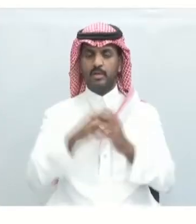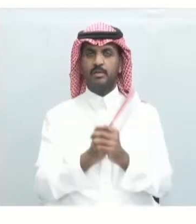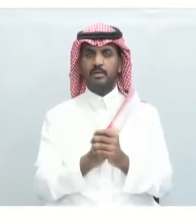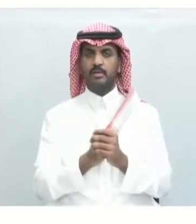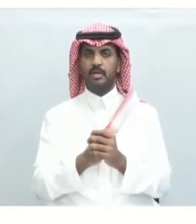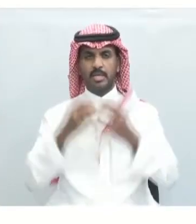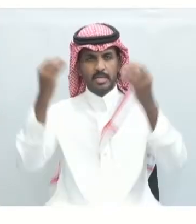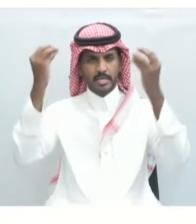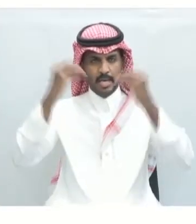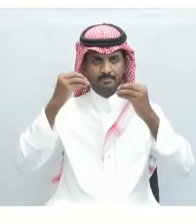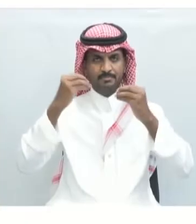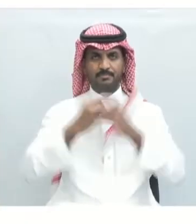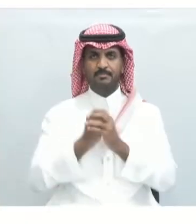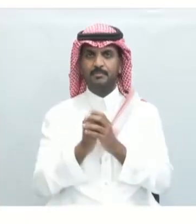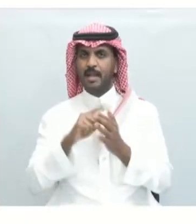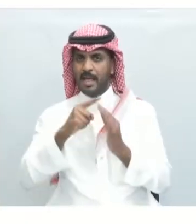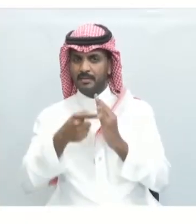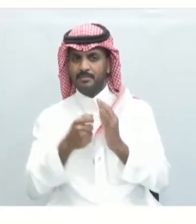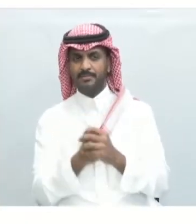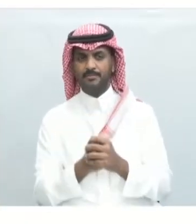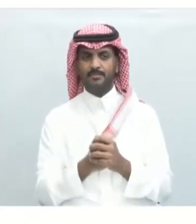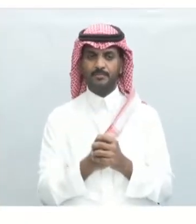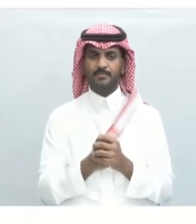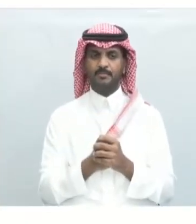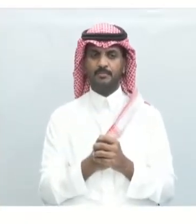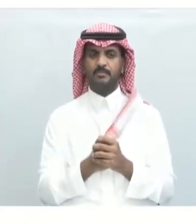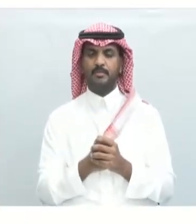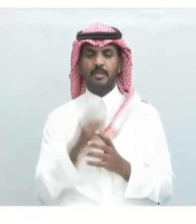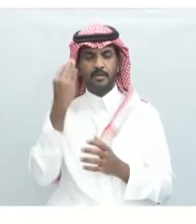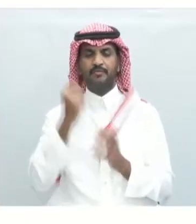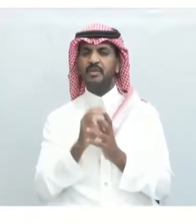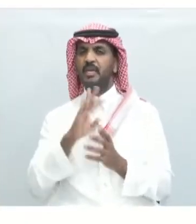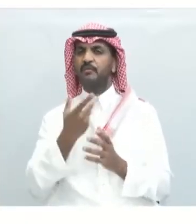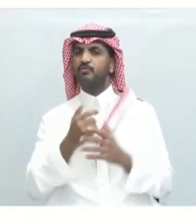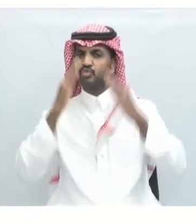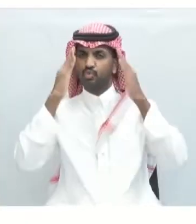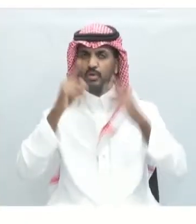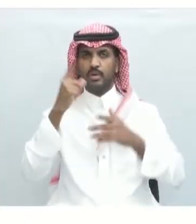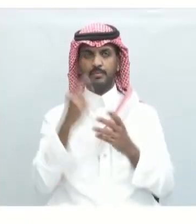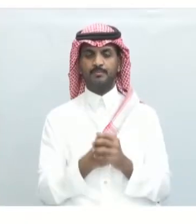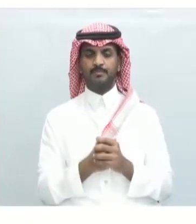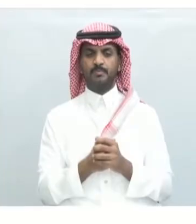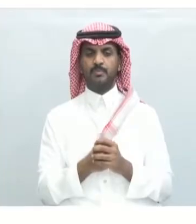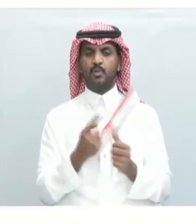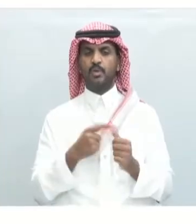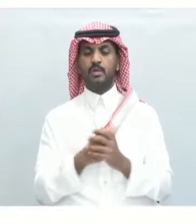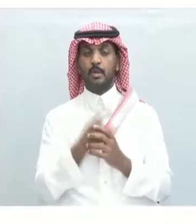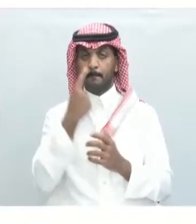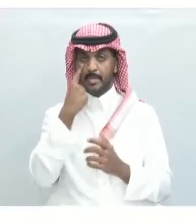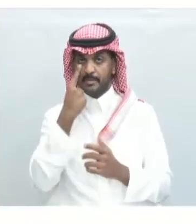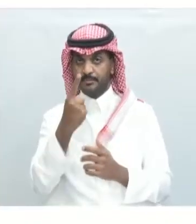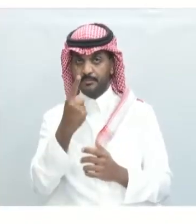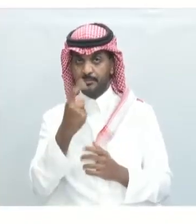النعم الاتيه لدينا الان نعم نريد ان نتعرف على كيفيه شكر هذه النعم النعمه الاولى نعمه البصر